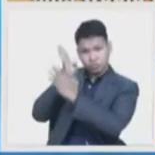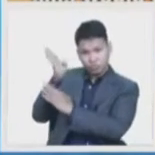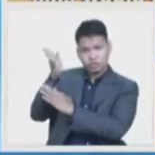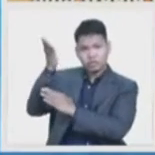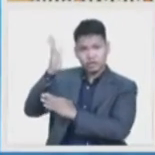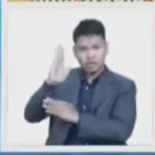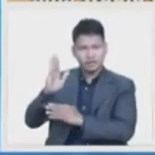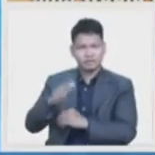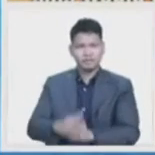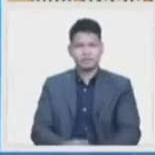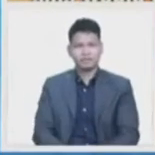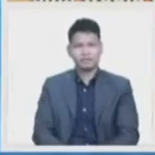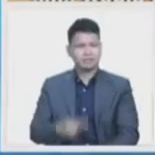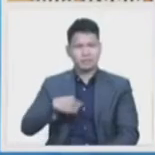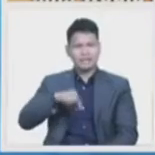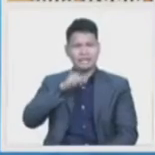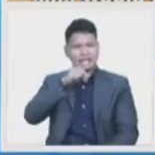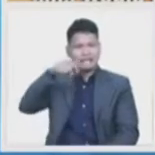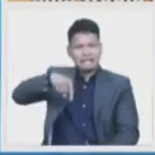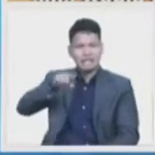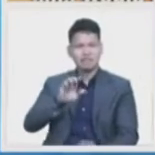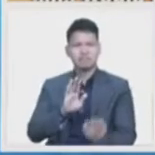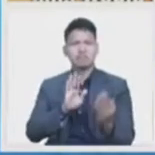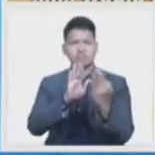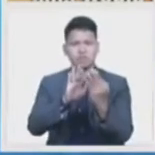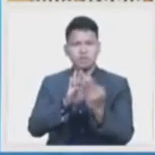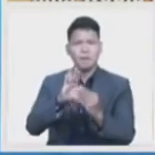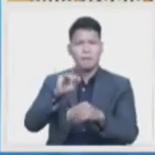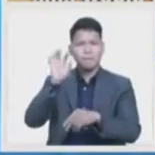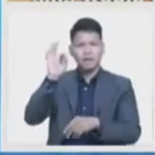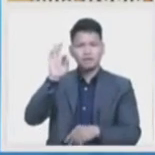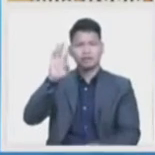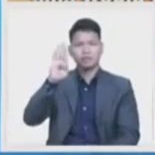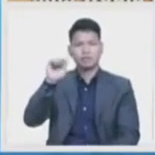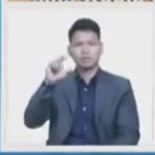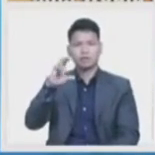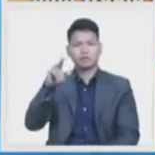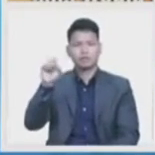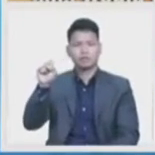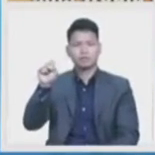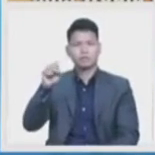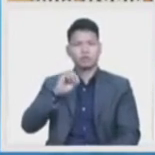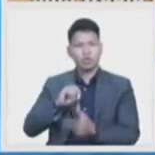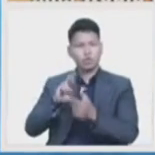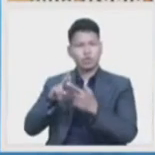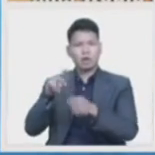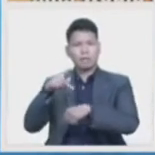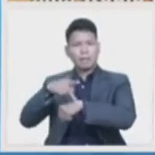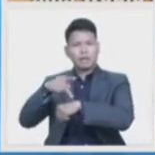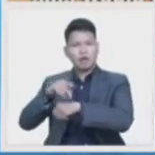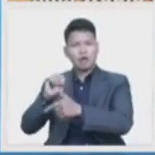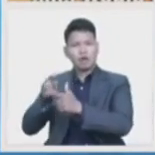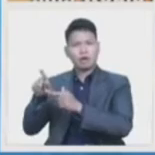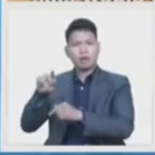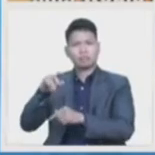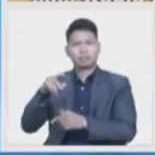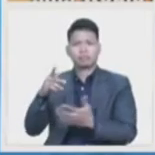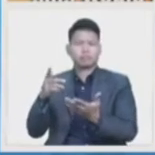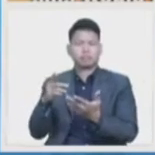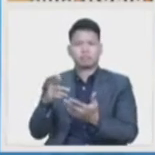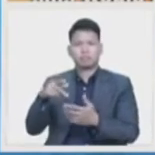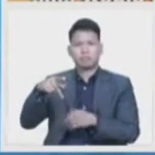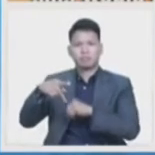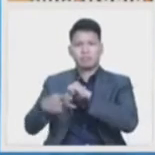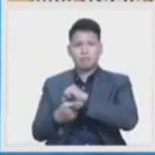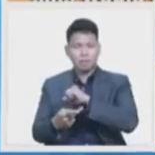kaigalaan, dili na ta muadto ni Pastor Bacus, dili ta muadto kang Pedro, kang Mateo, kundili muadto kita kang Kristo. Mangayo